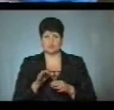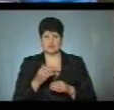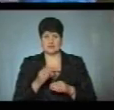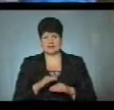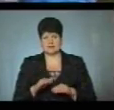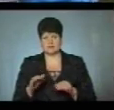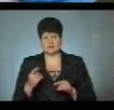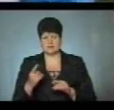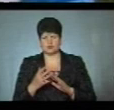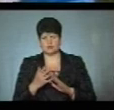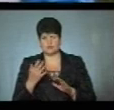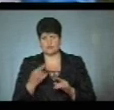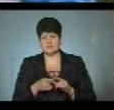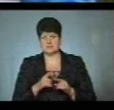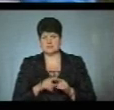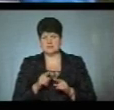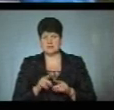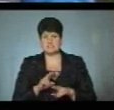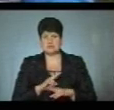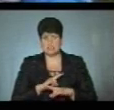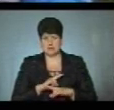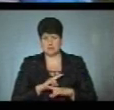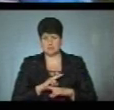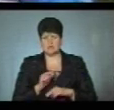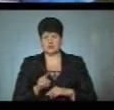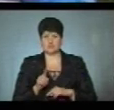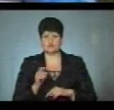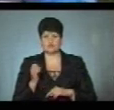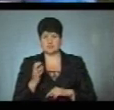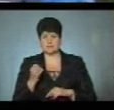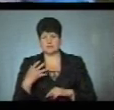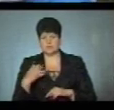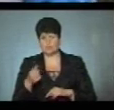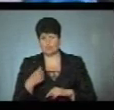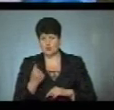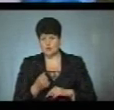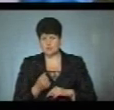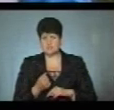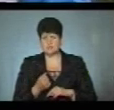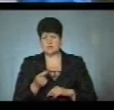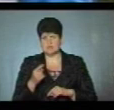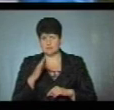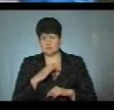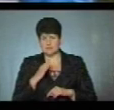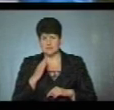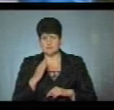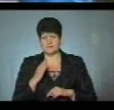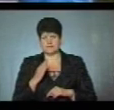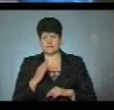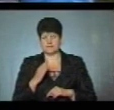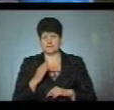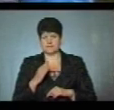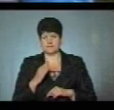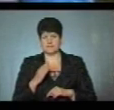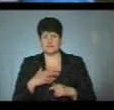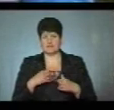дітей. Першочергово це загиблі, ті, що в 2014-15 році їхні батьки віддали саме